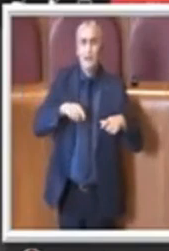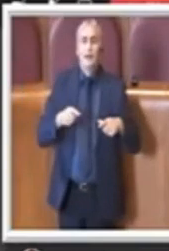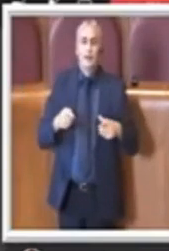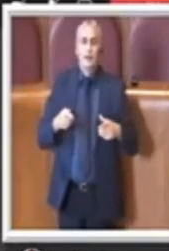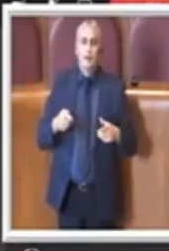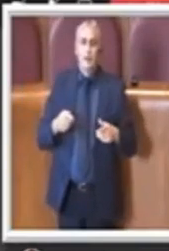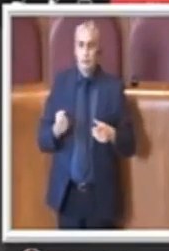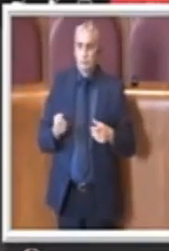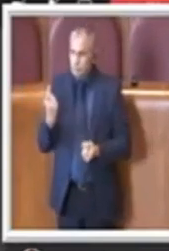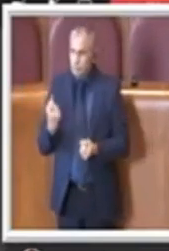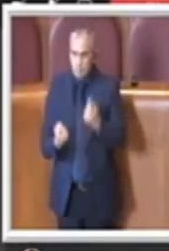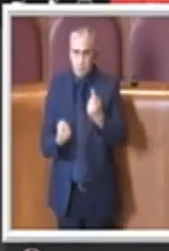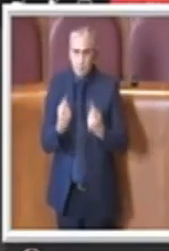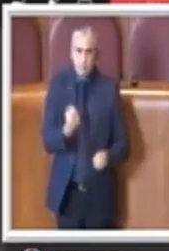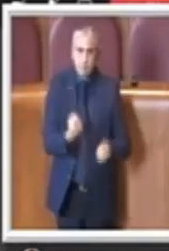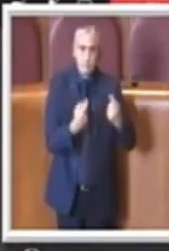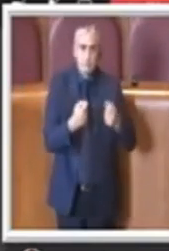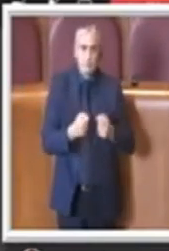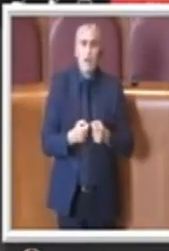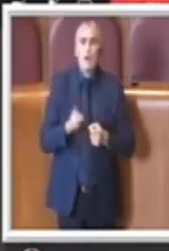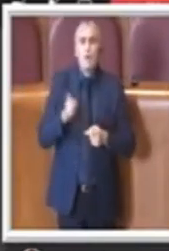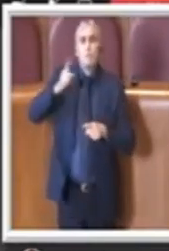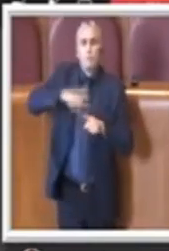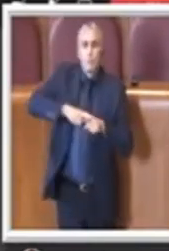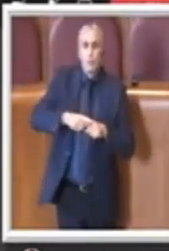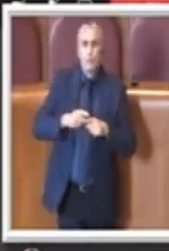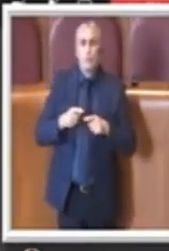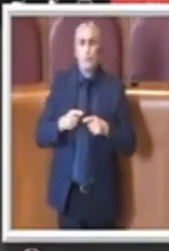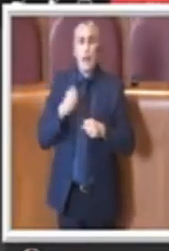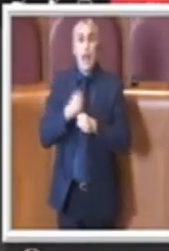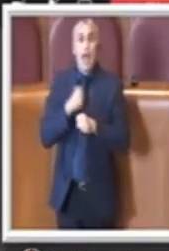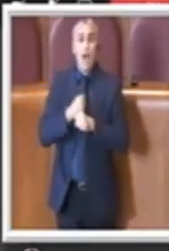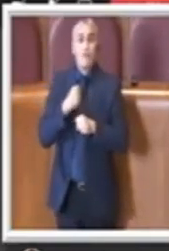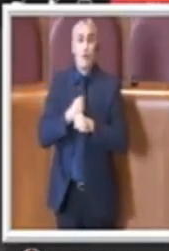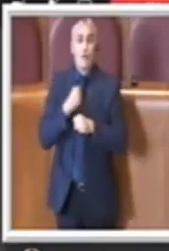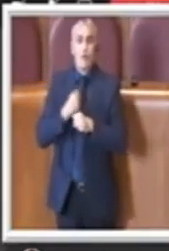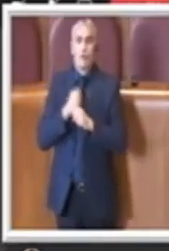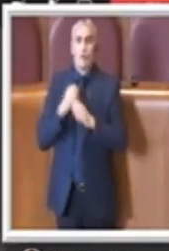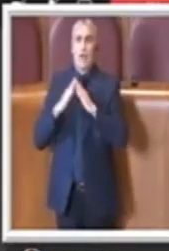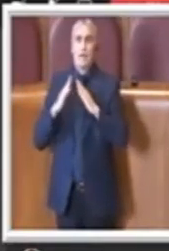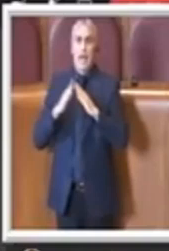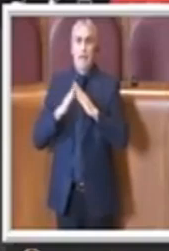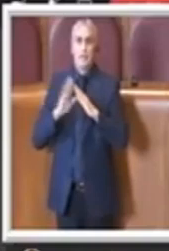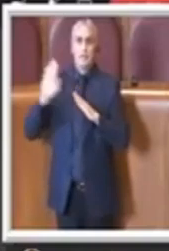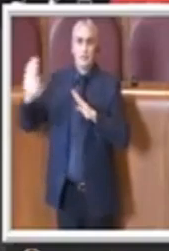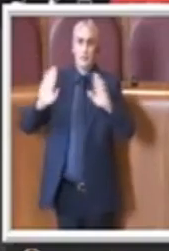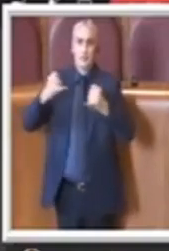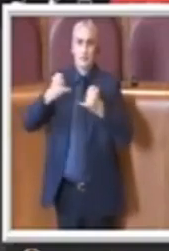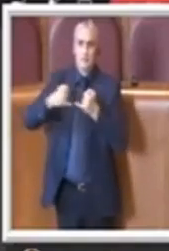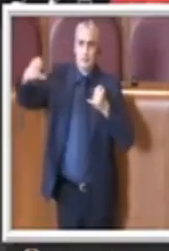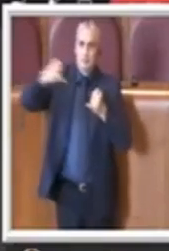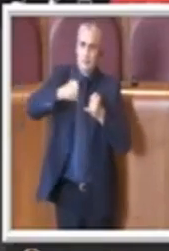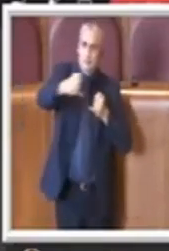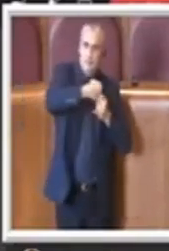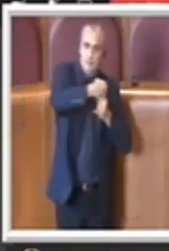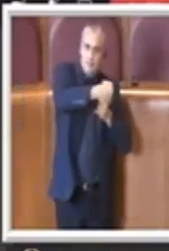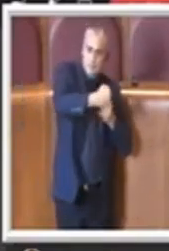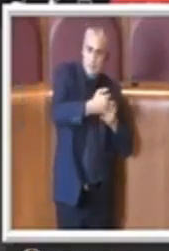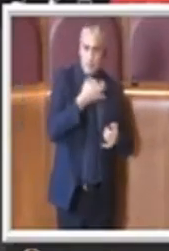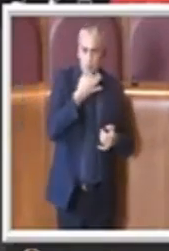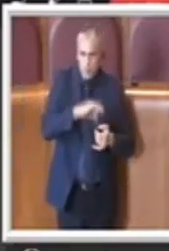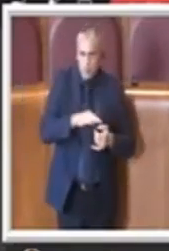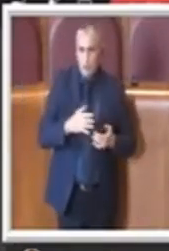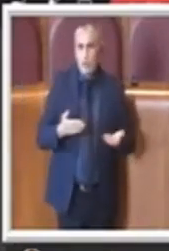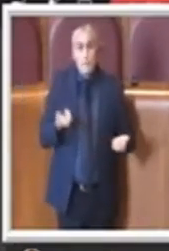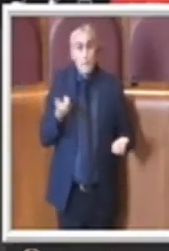si sta sviluppando lo smart working sul quale stiamo premendo tanto tantissimo perché lo smart working fa